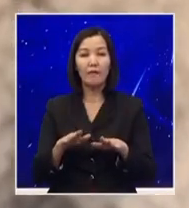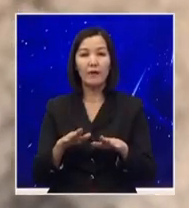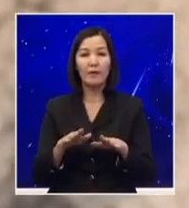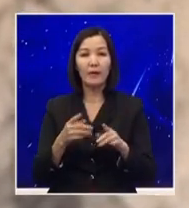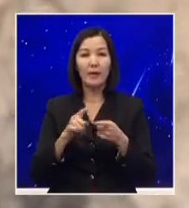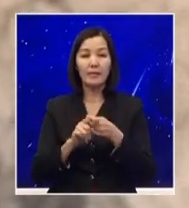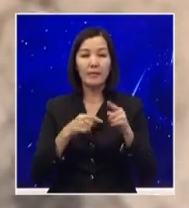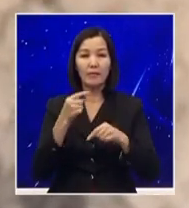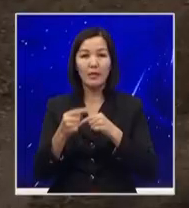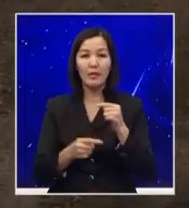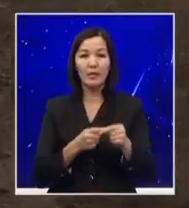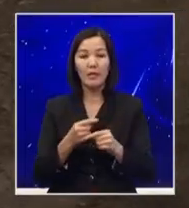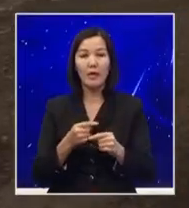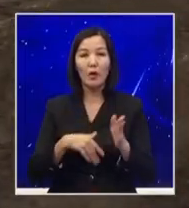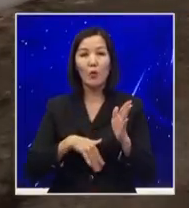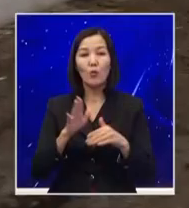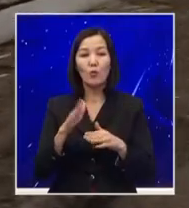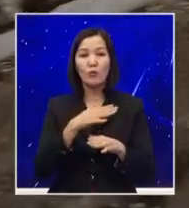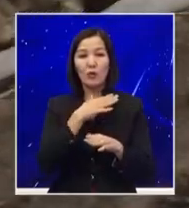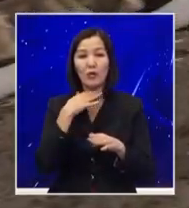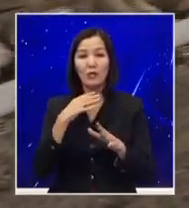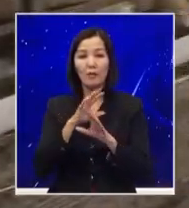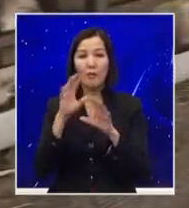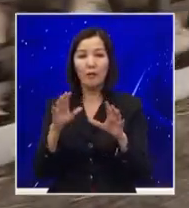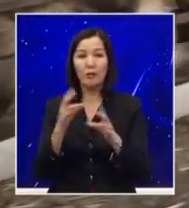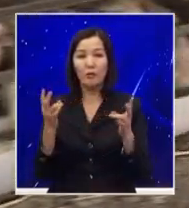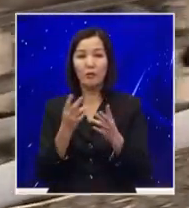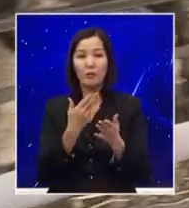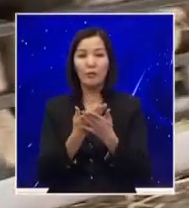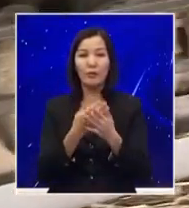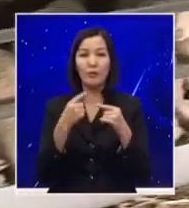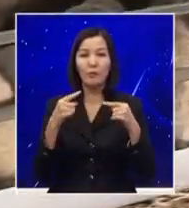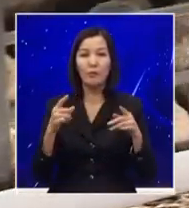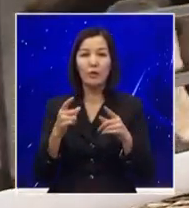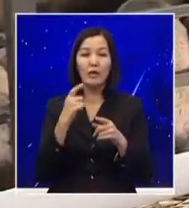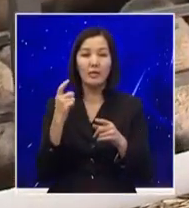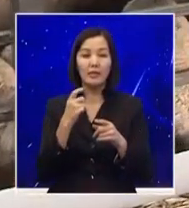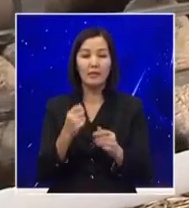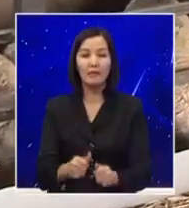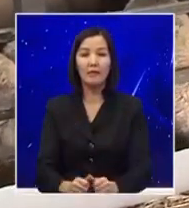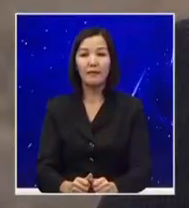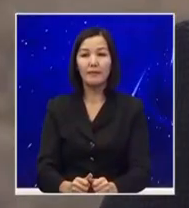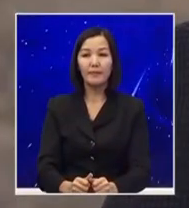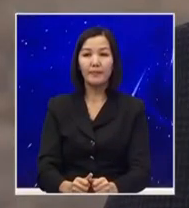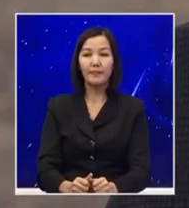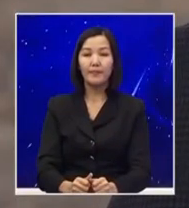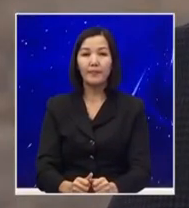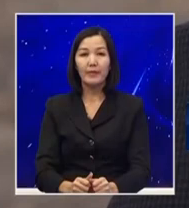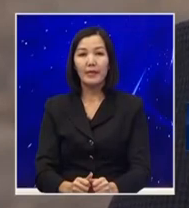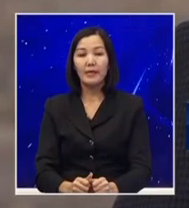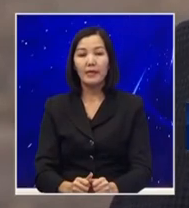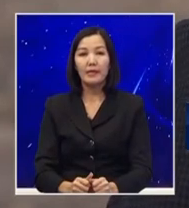планируют улучшить качество своего стада. Такой подход к делу является настоящим примером для других скотоводческих хозяйств.